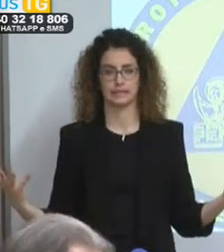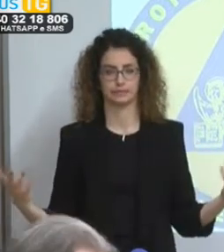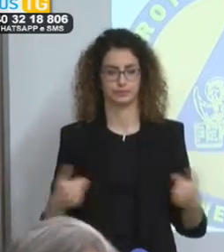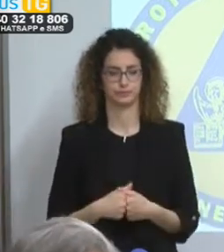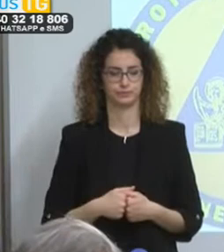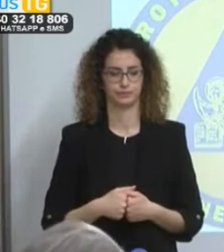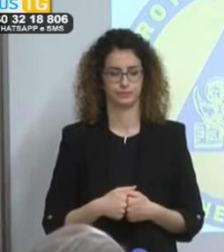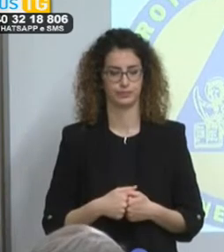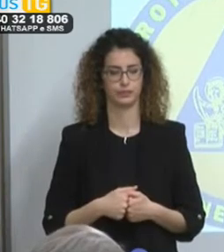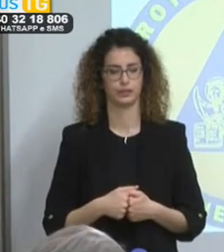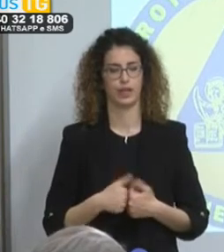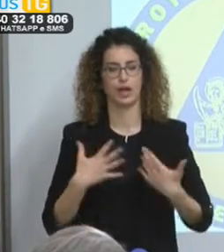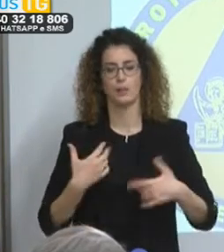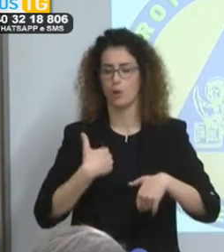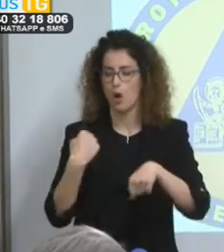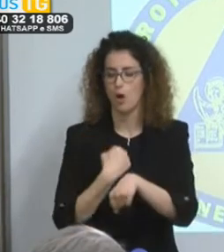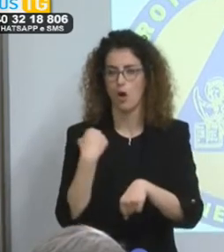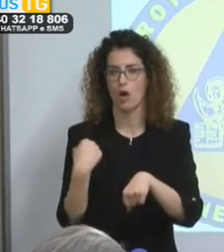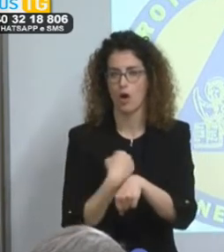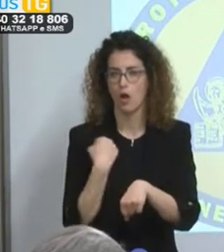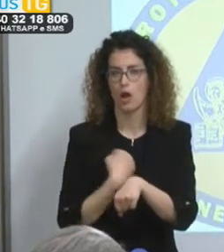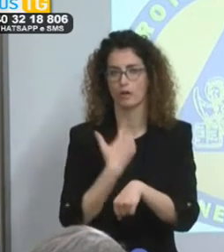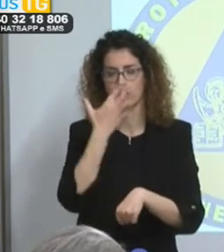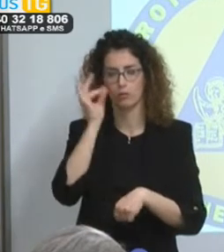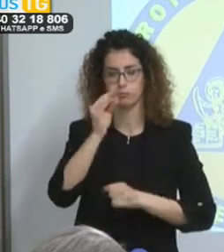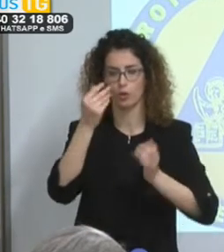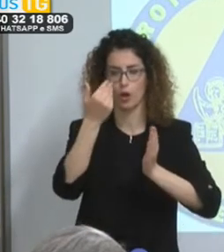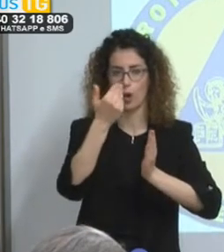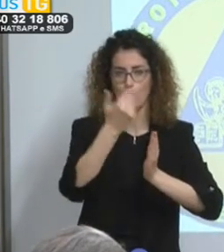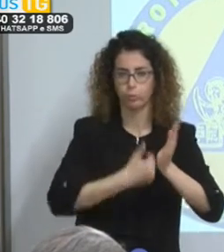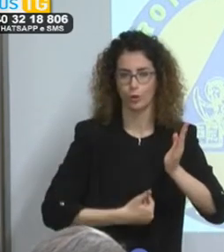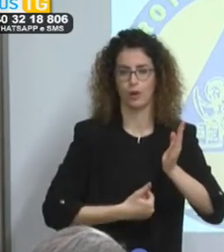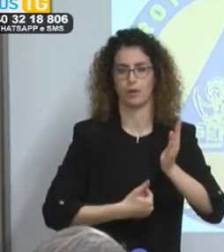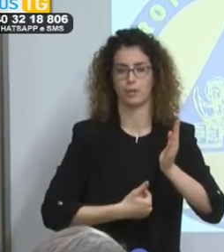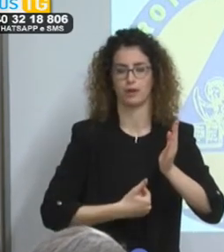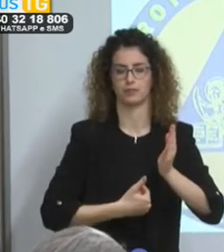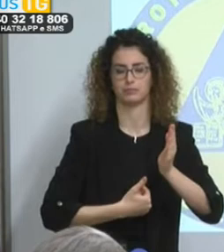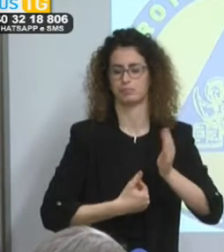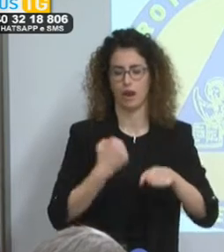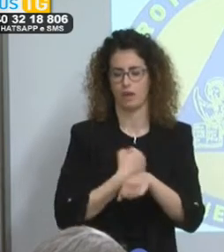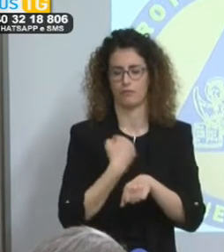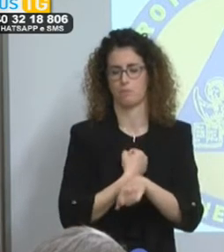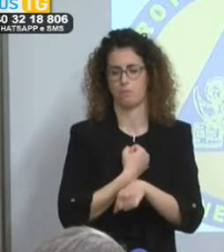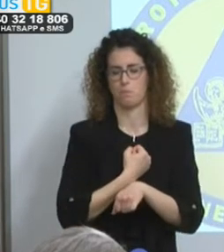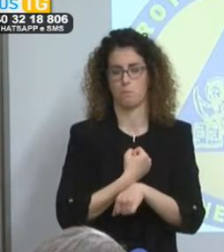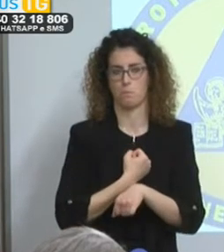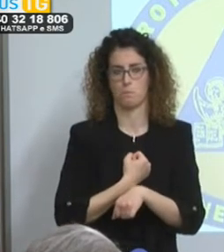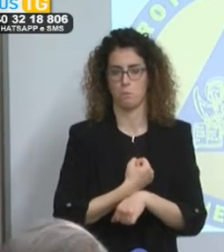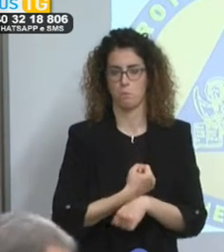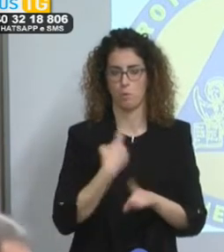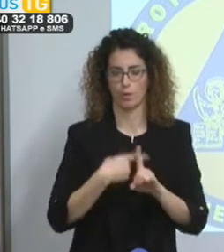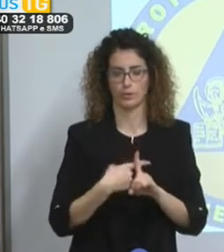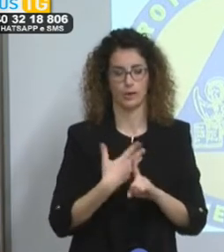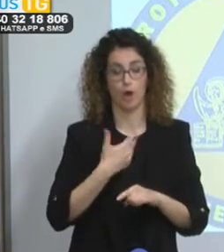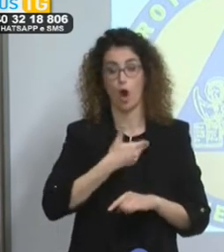Però stiamo facendo veramente un lavoro strepitoso sul fronte del programma. Però vi devo anche dire, per essere onesto,